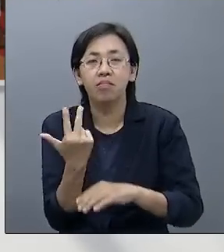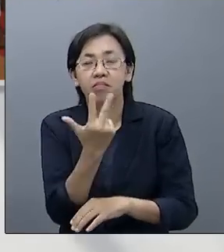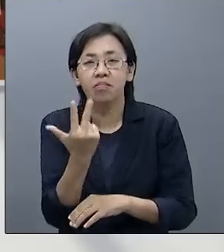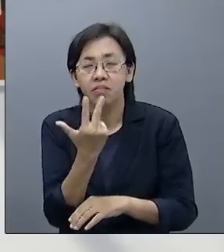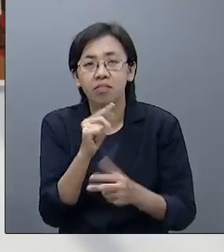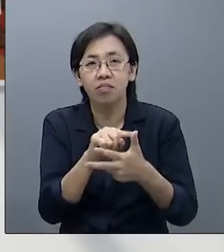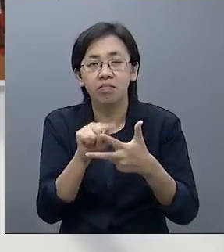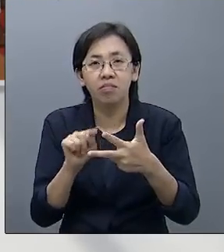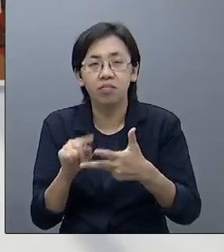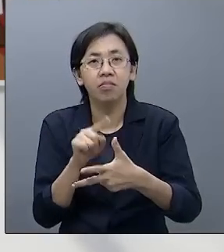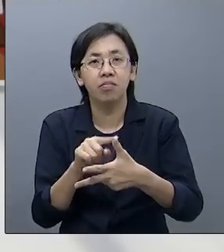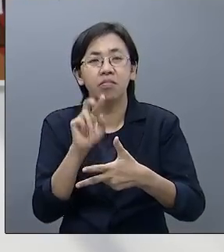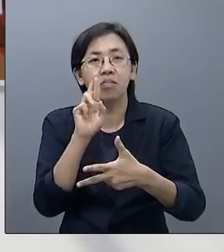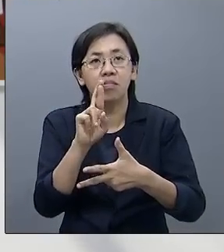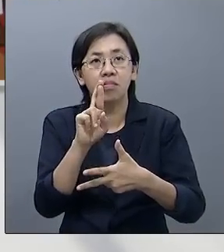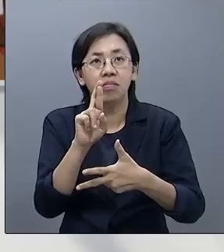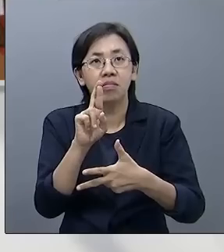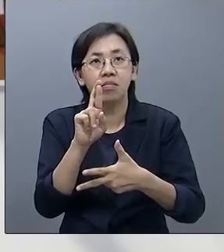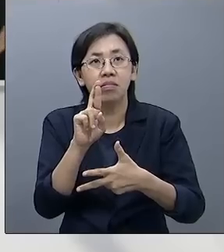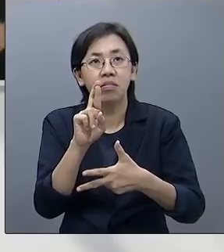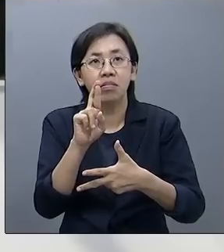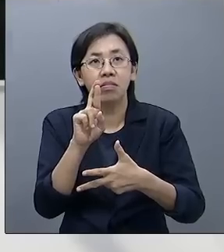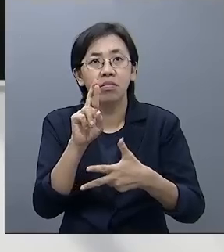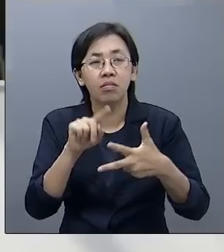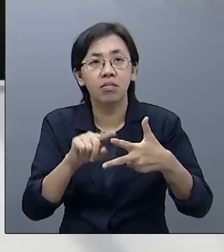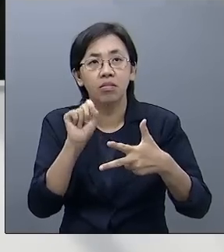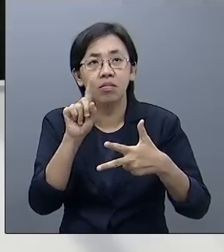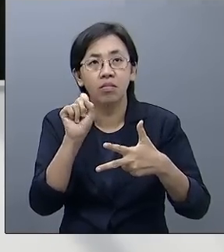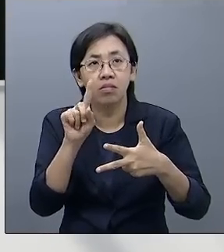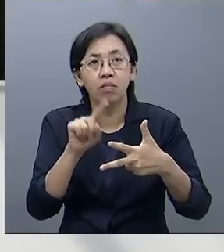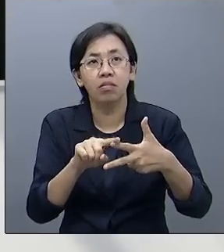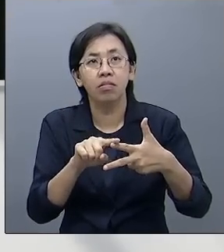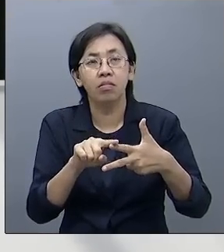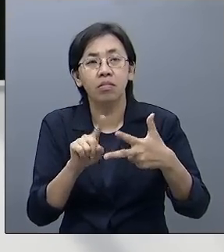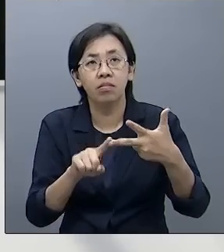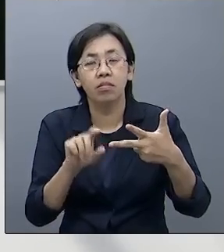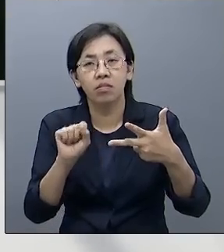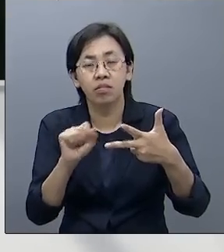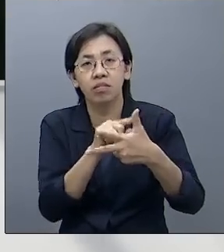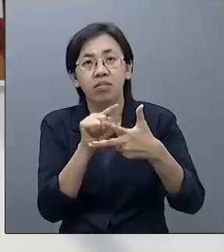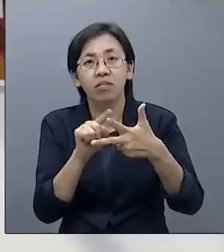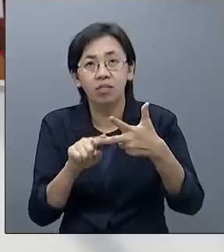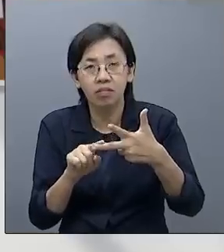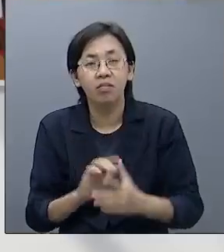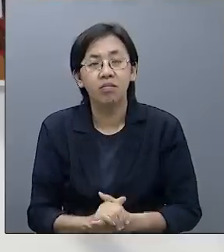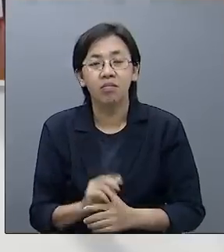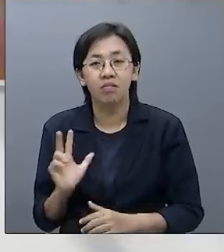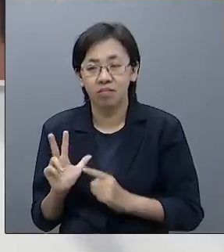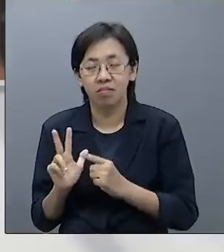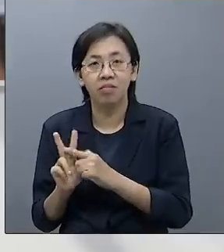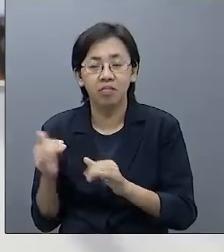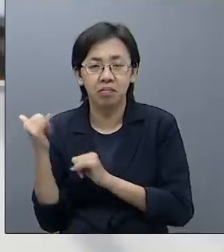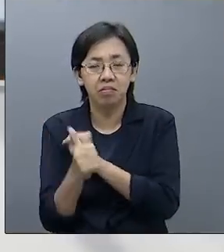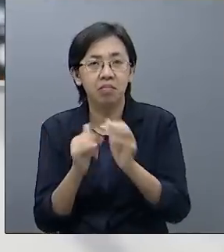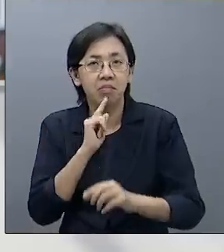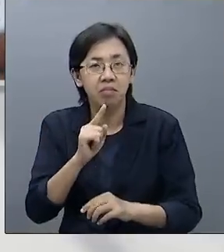ค่ะประกอบไปด้วยเรืองกิจลีกิจวัฒนะศรีสุวรรณจันยาสนธิยาสวัสดียื่นคำร้องกรณีน